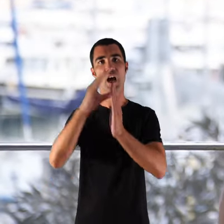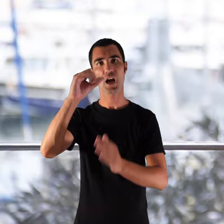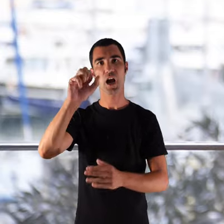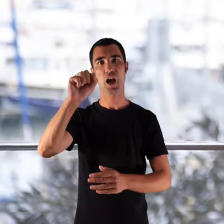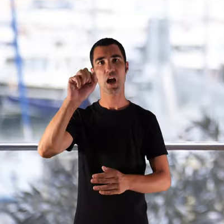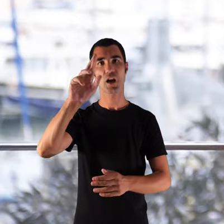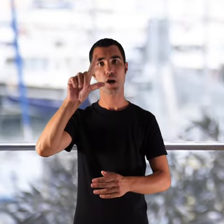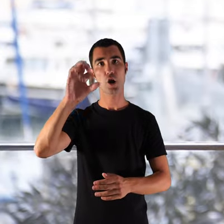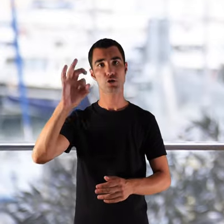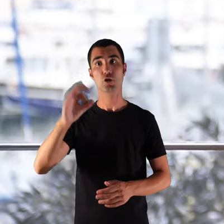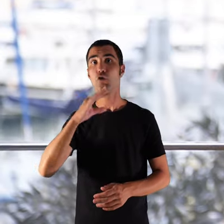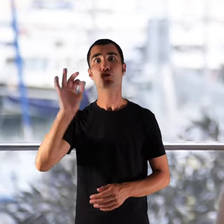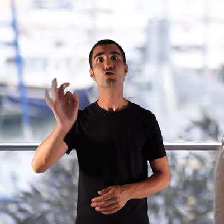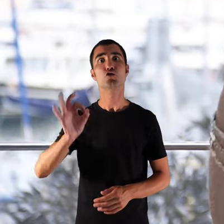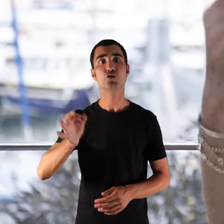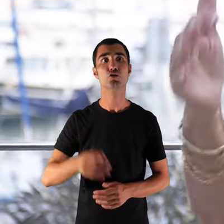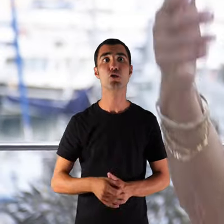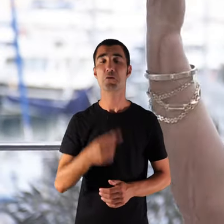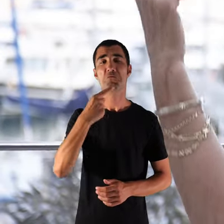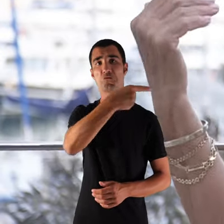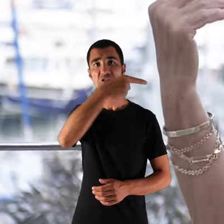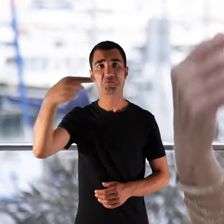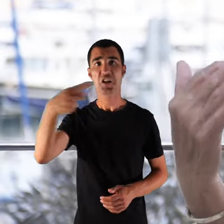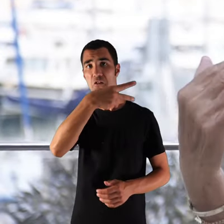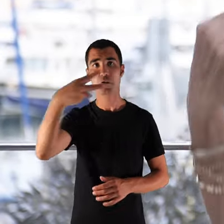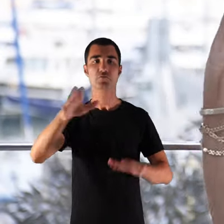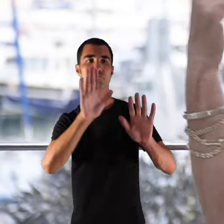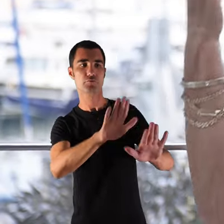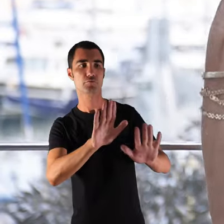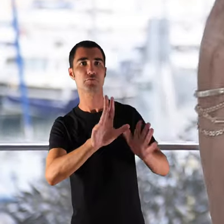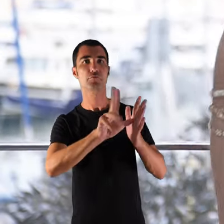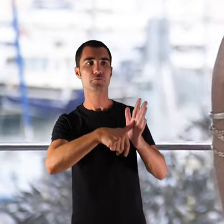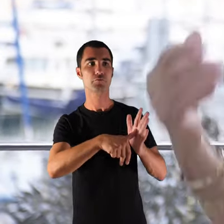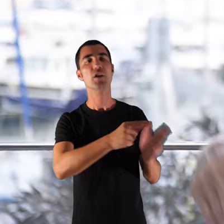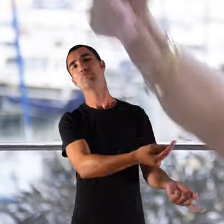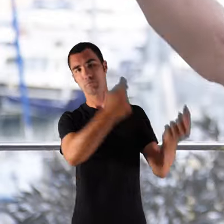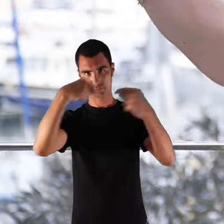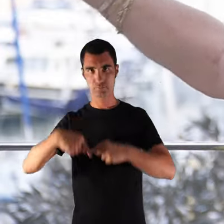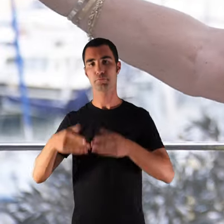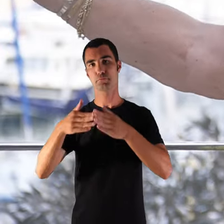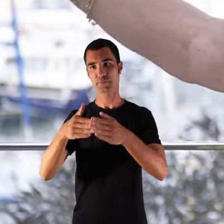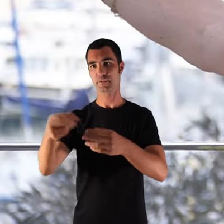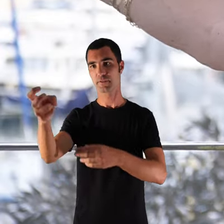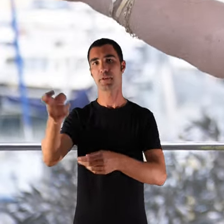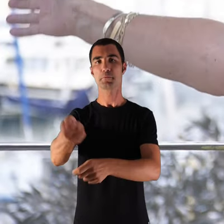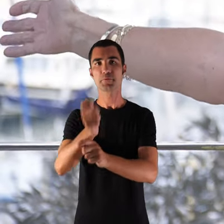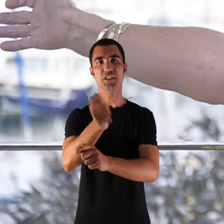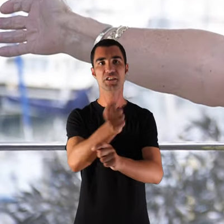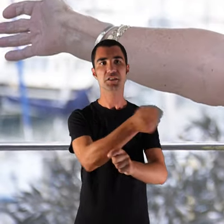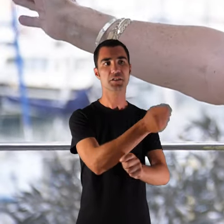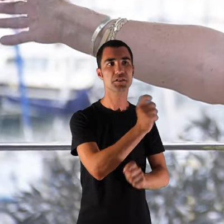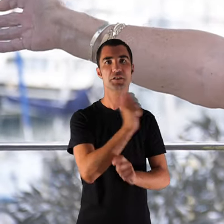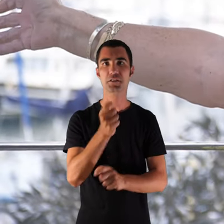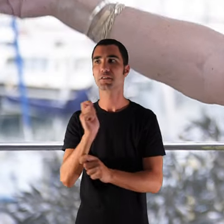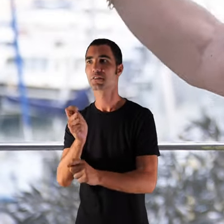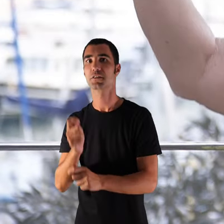va estar una setmana allà, o dues, i després ja va venir a la barca, amb aquesta barca a pescar, i com que jo anava de